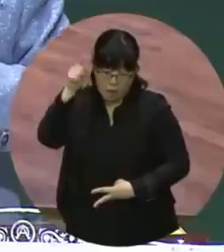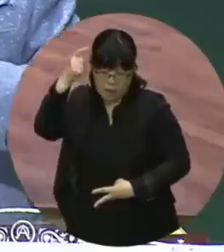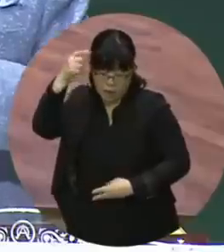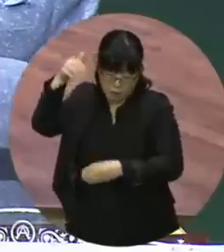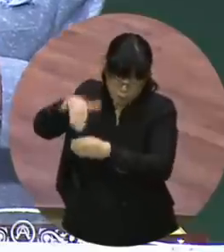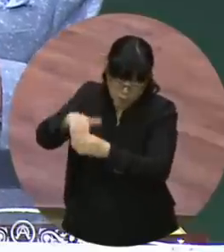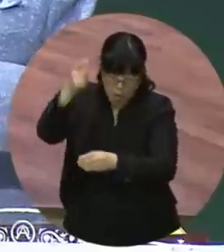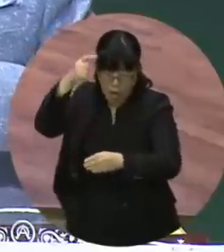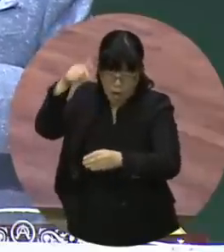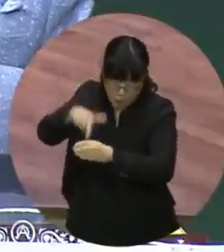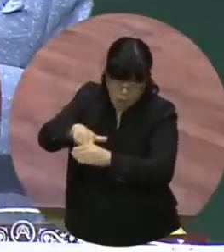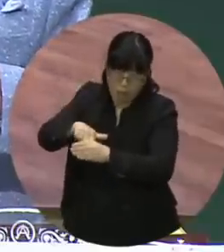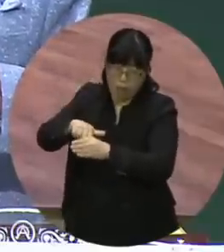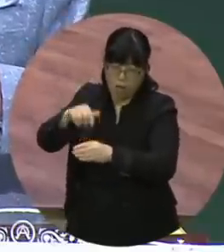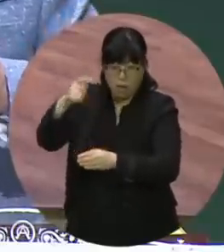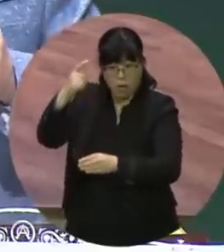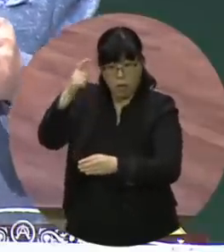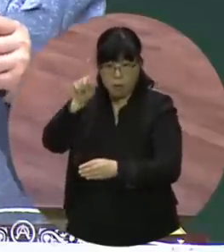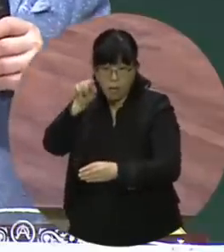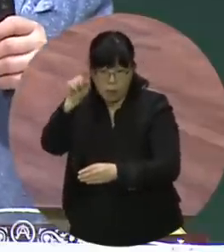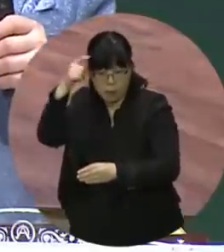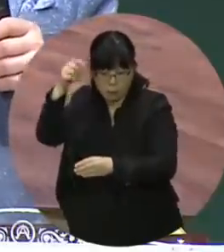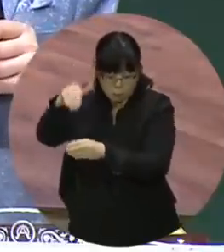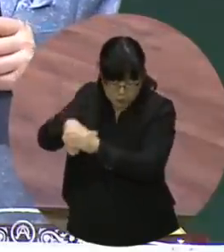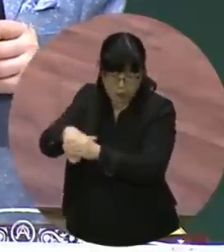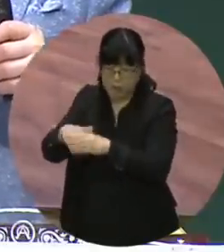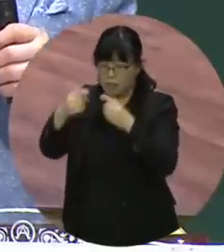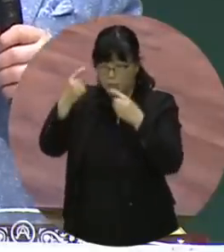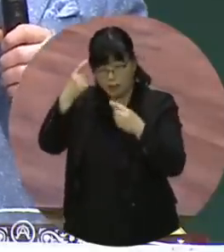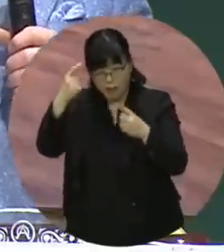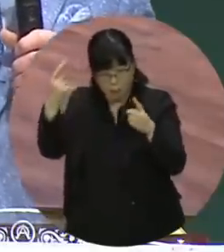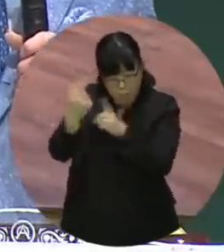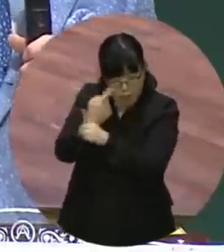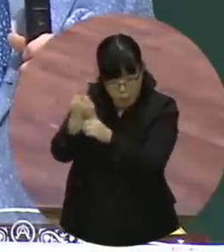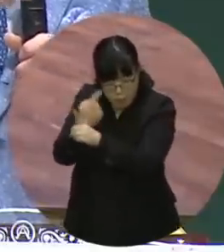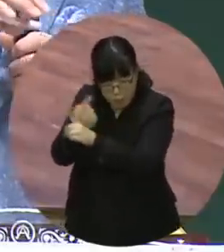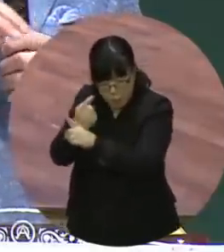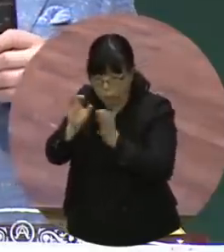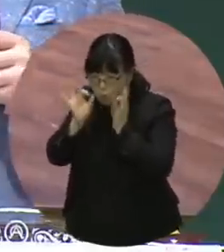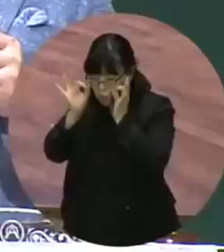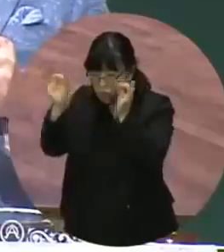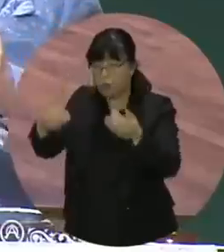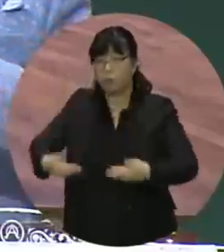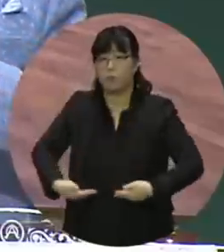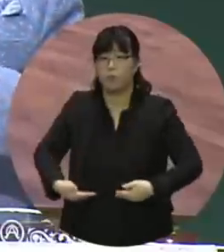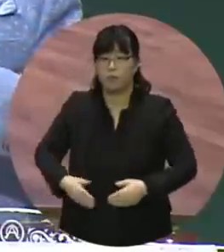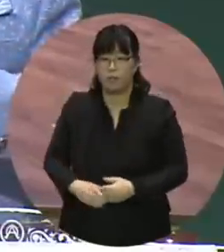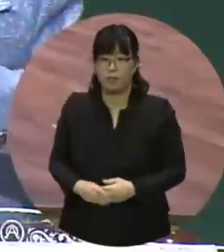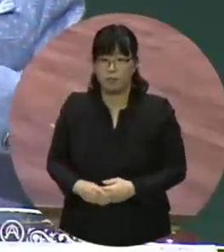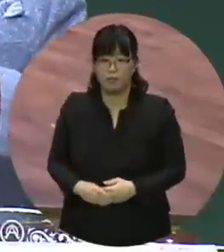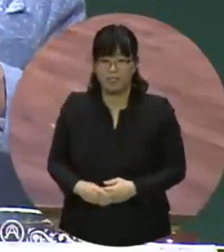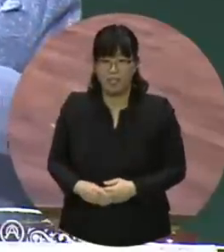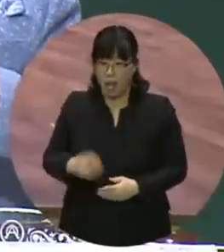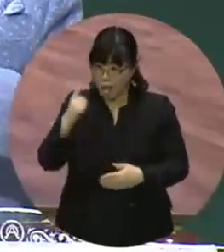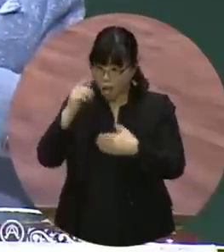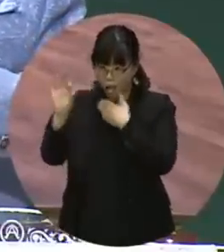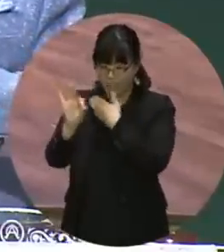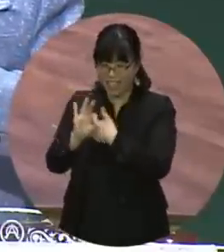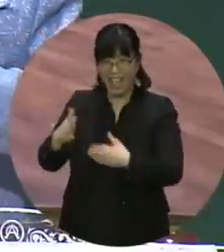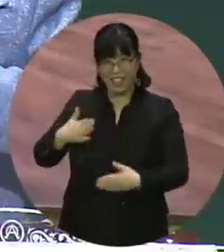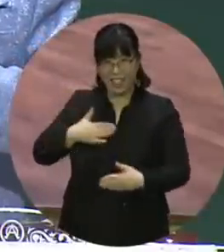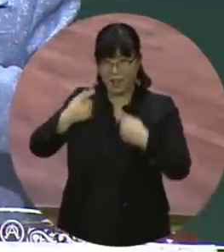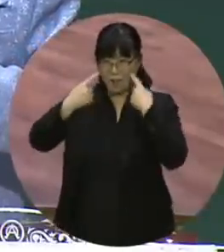그게 돼야 돼요. 사업하는 사람이 이거 다 가지고 살아봤어요. 그 사업 현장이 완전 선교 현장이요. 전도